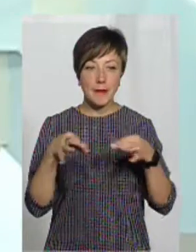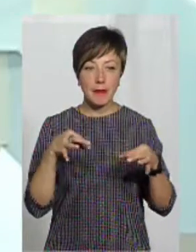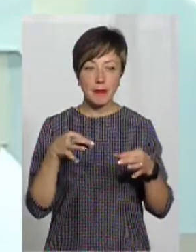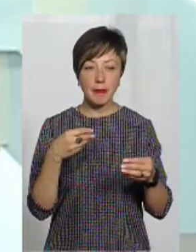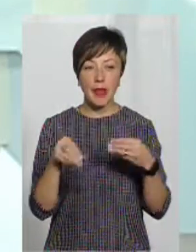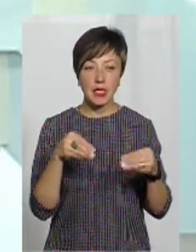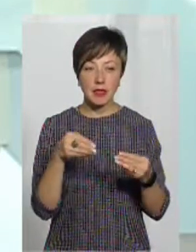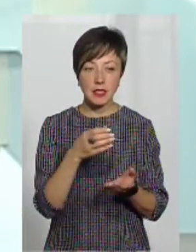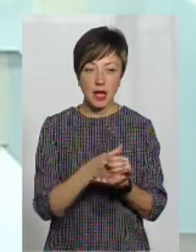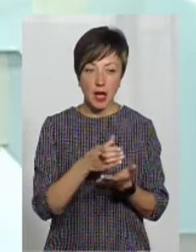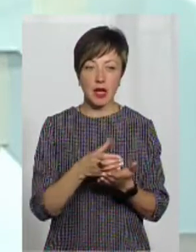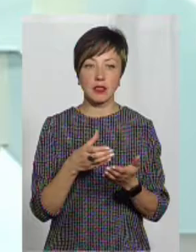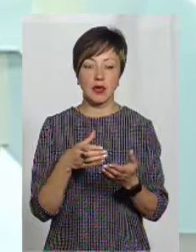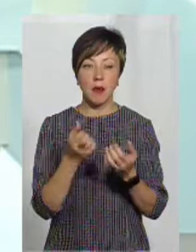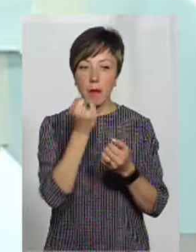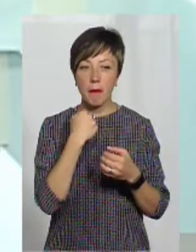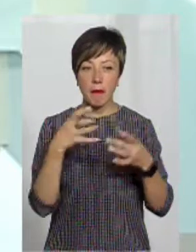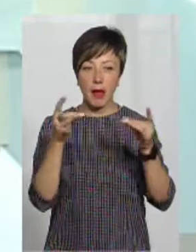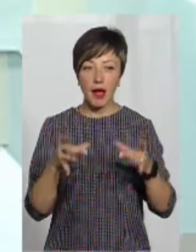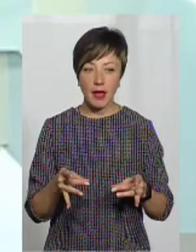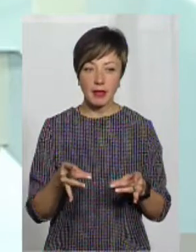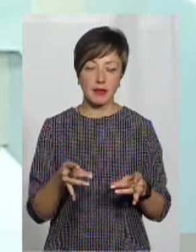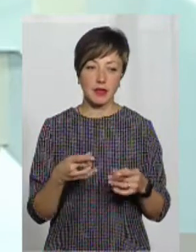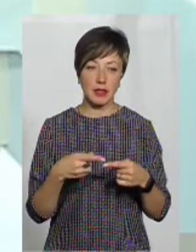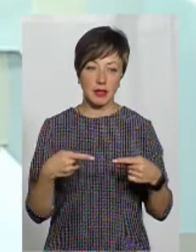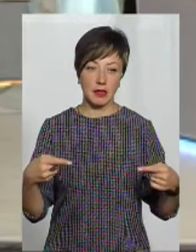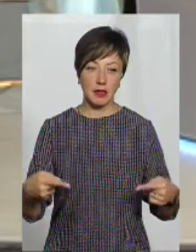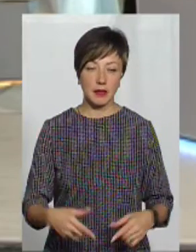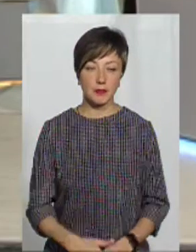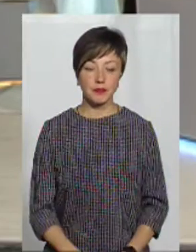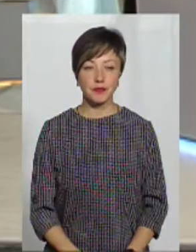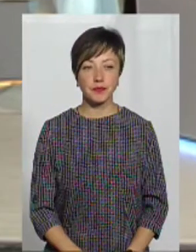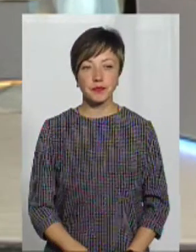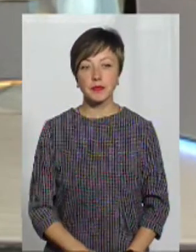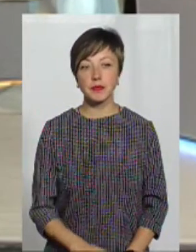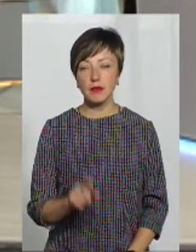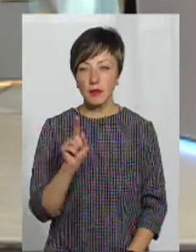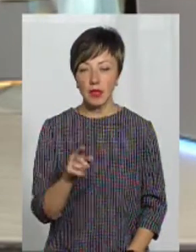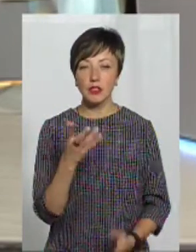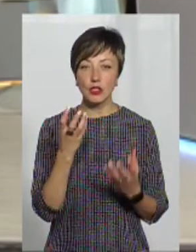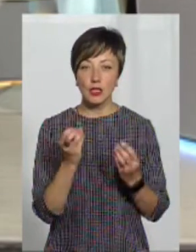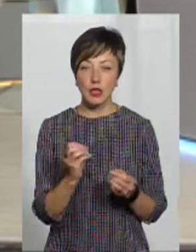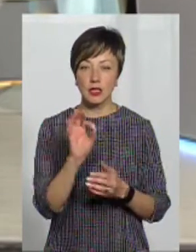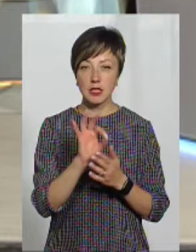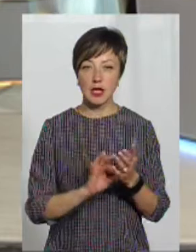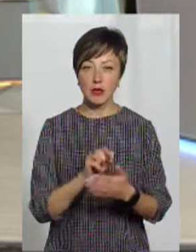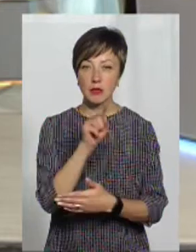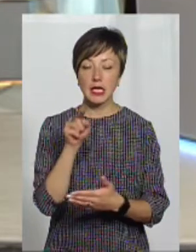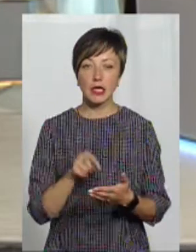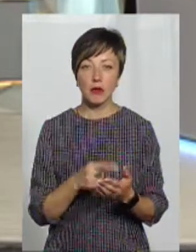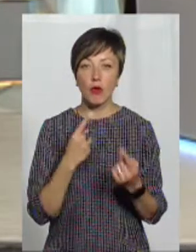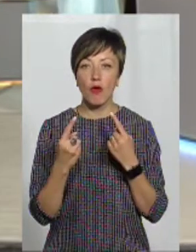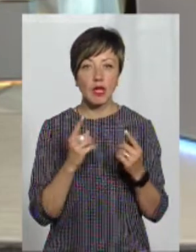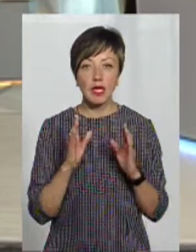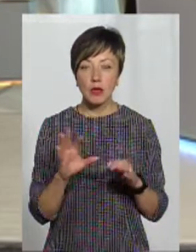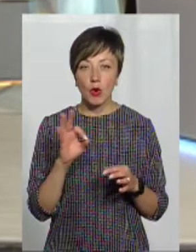пластикових стаканчиків, від поліетиленових пакетів і так далі. Так, Богдане, і хотівши, не відходячи від теми, одразу вам